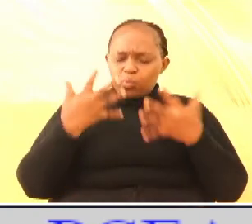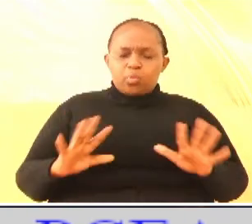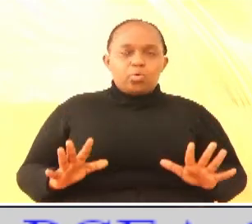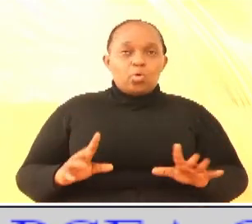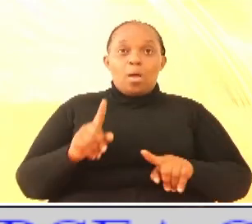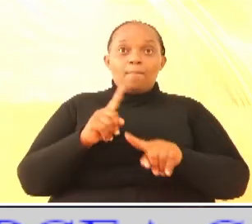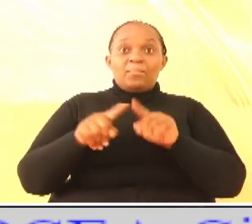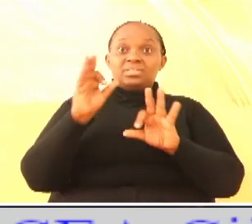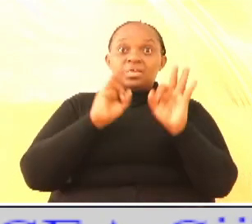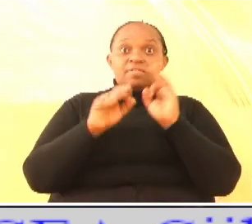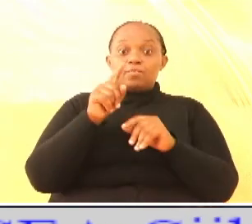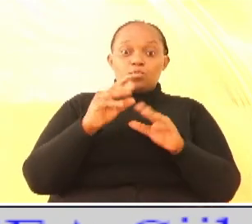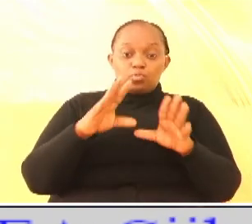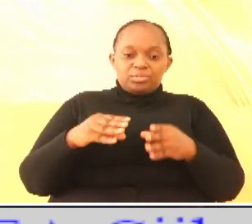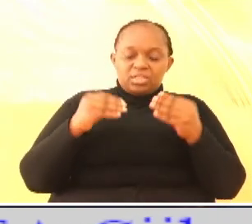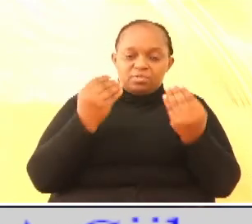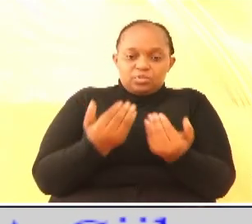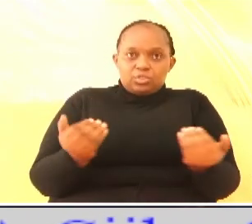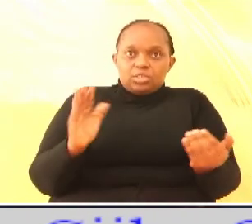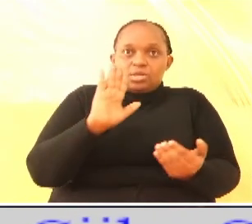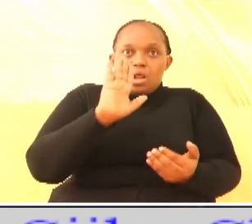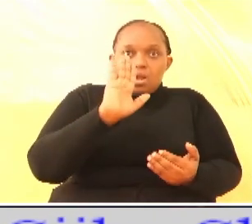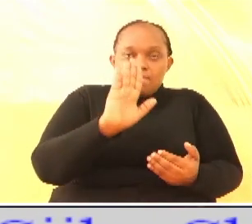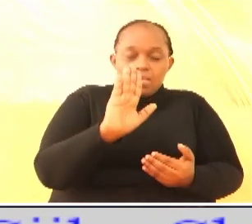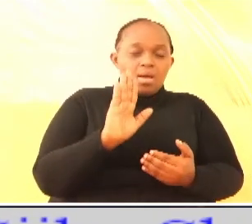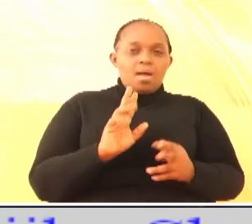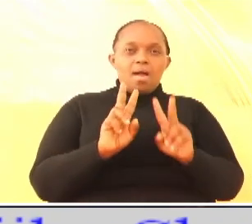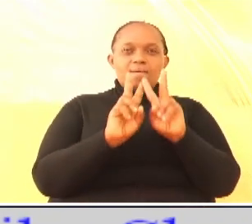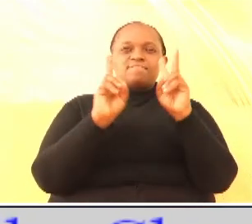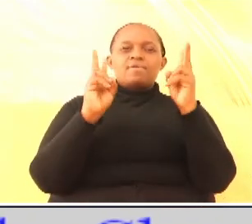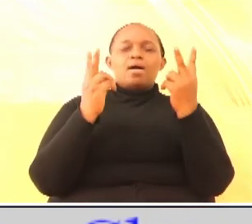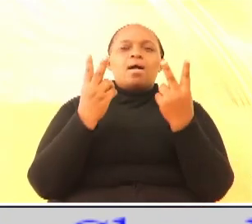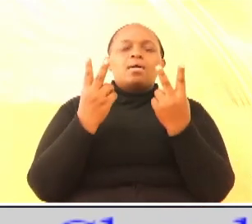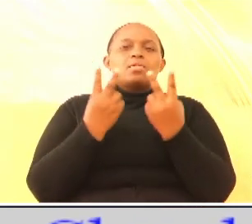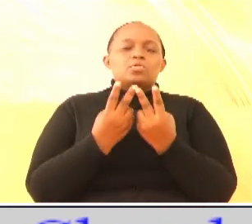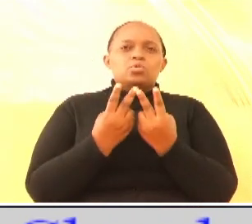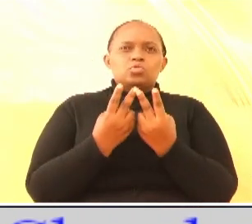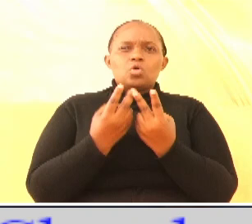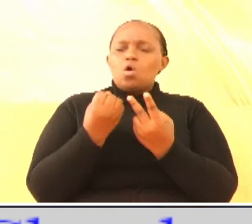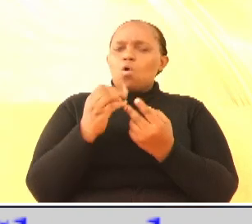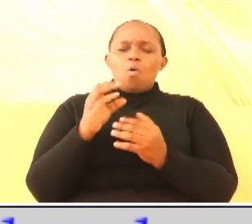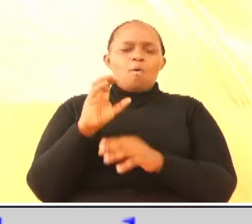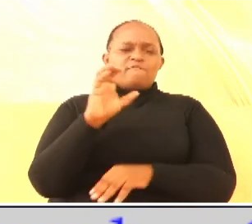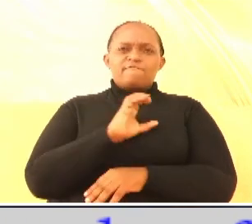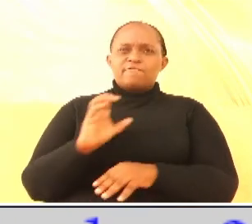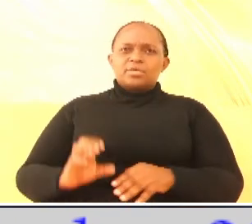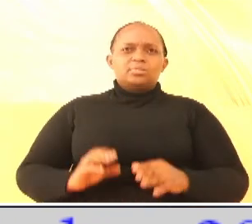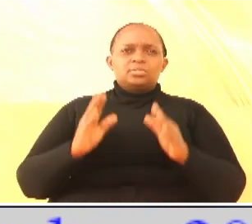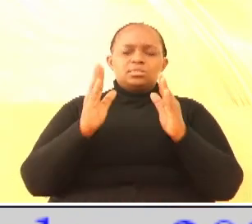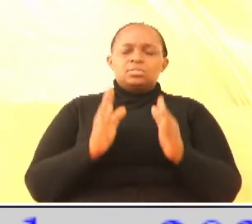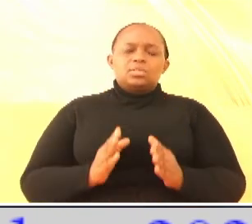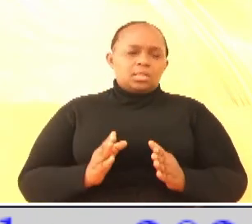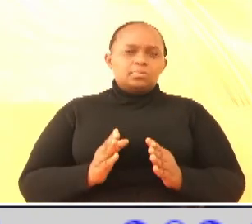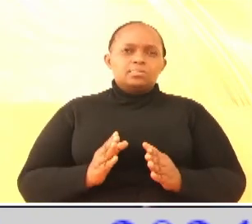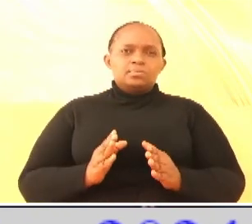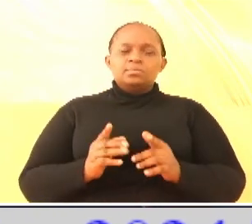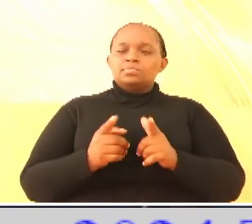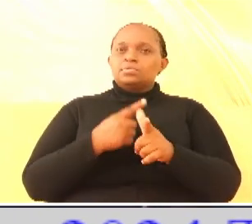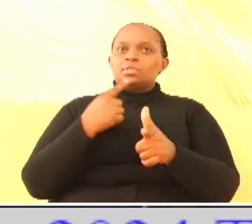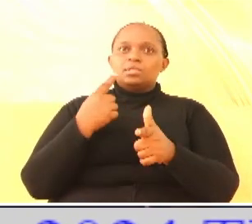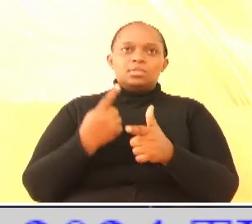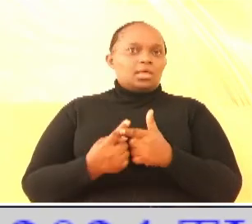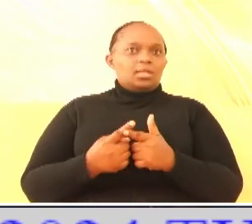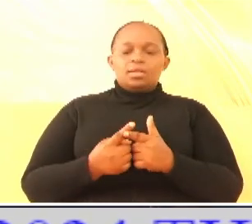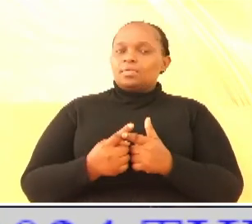za ufalme wa Bwana wakiwa wadogo. Train up your child in the way they should go and they are young.